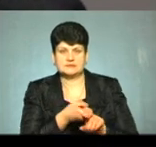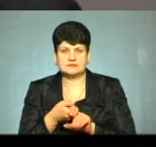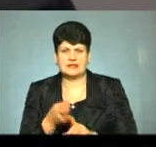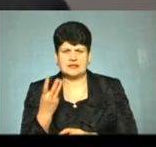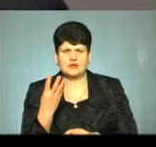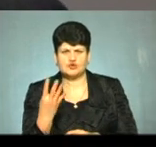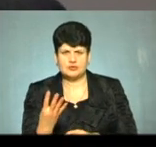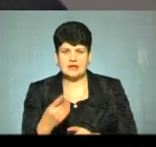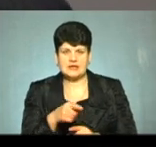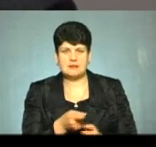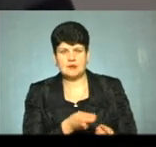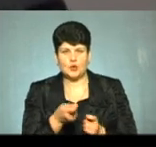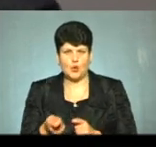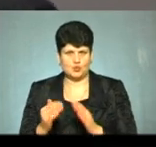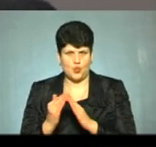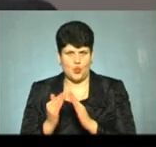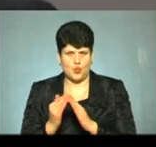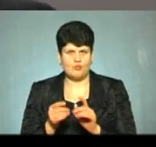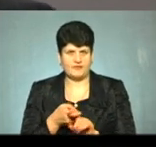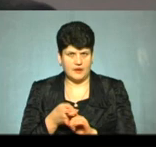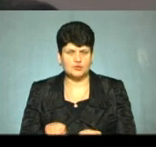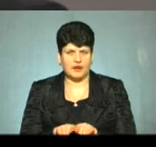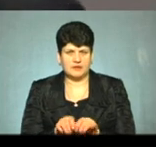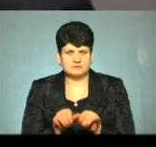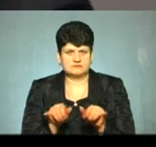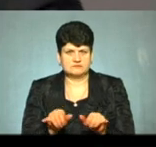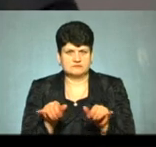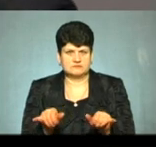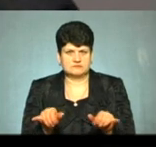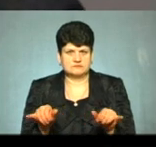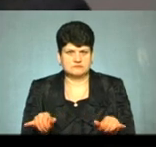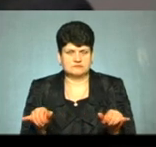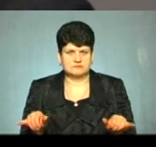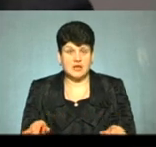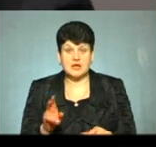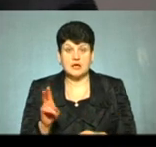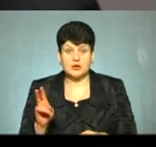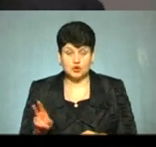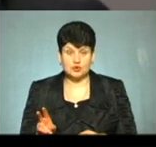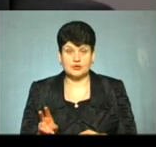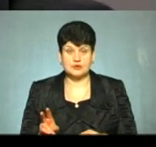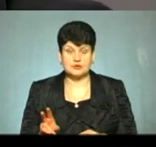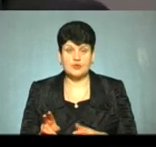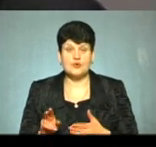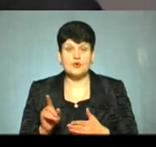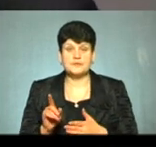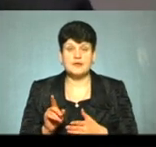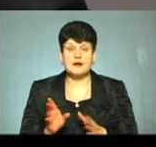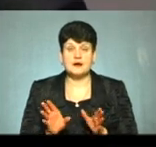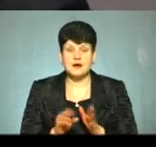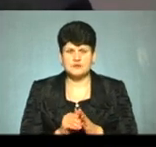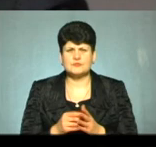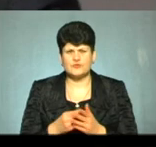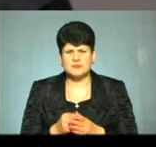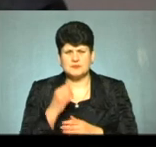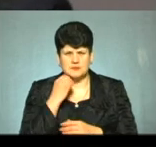дитячому садочку, ті приносять цю інфекцію своїм батькам, батьки своїм батькам, і хтось із супутніми захворюваннями, хтось